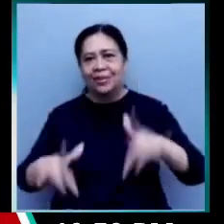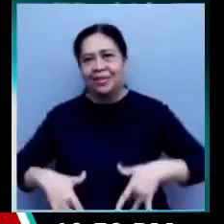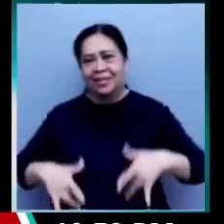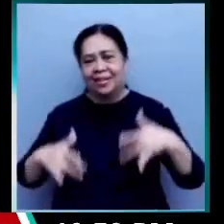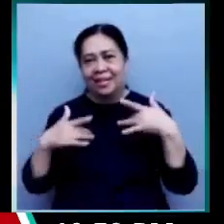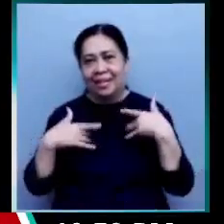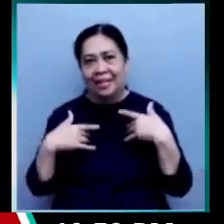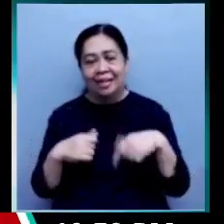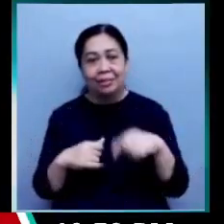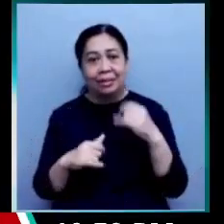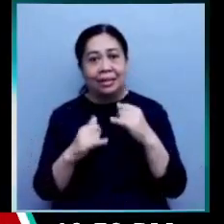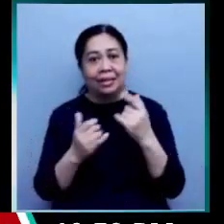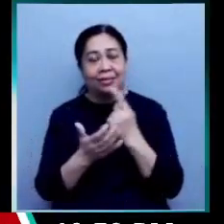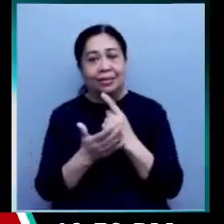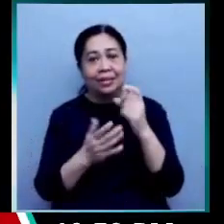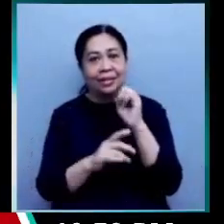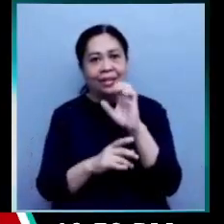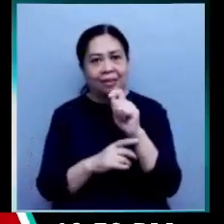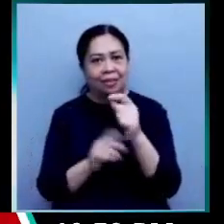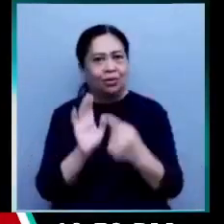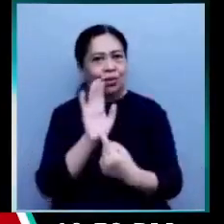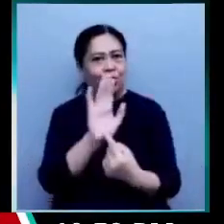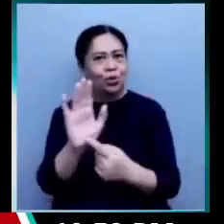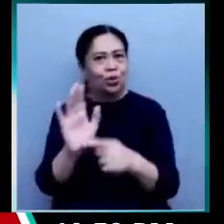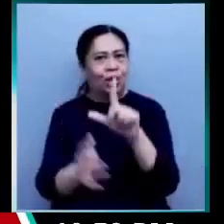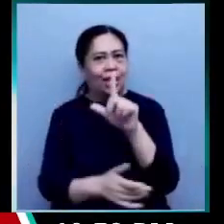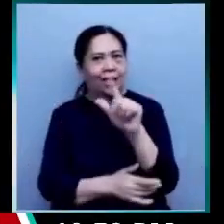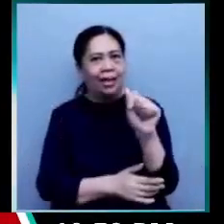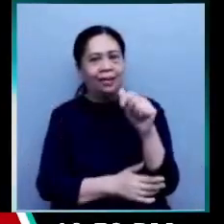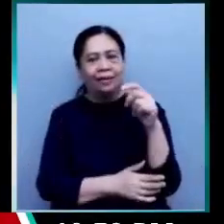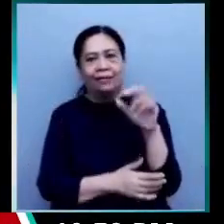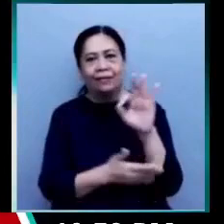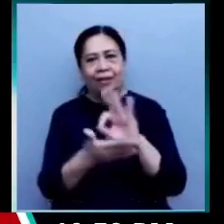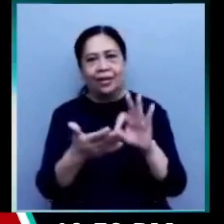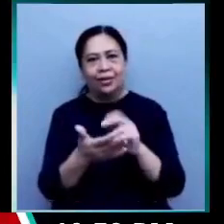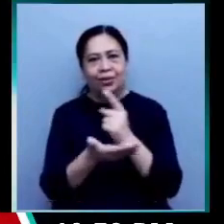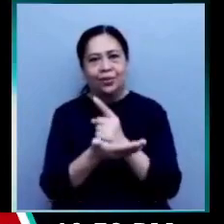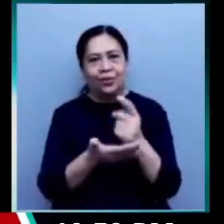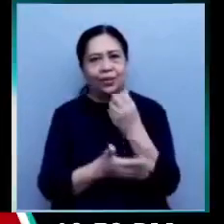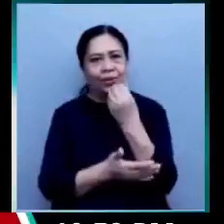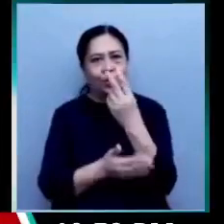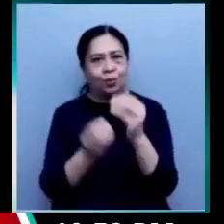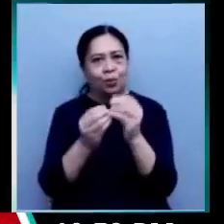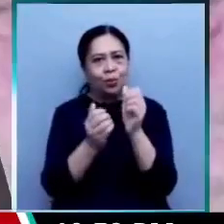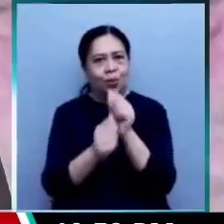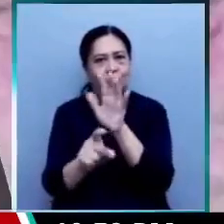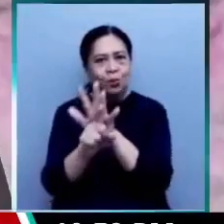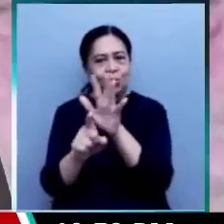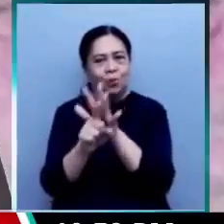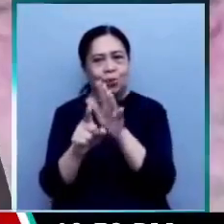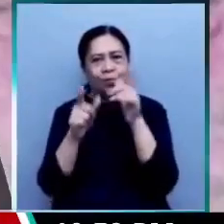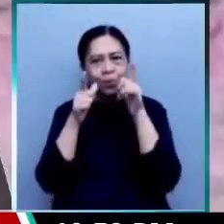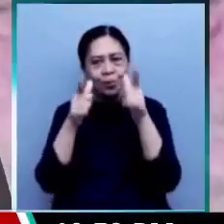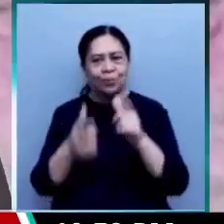nga ng Setyembre, irarampa sa LA Fashion Week ang kanyang 12 most viral looks.